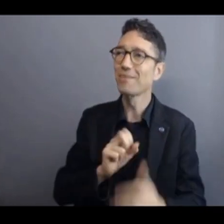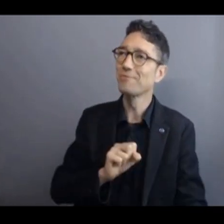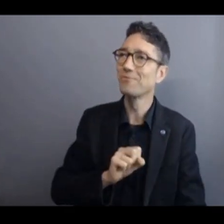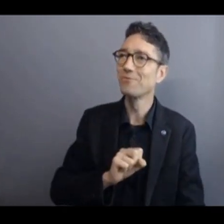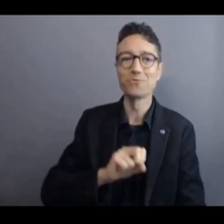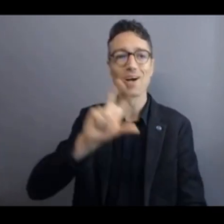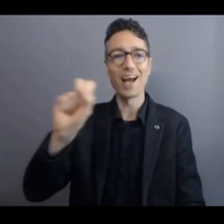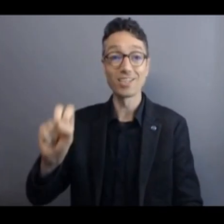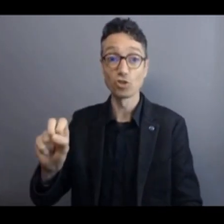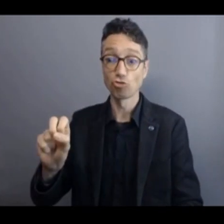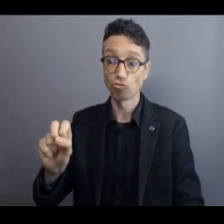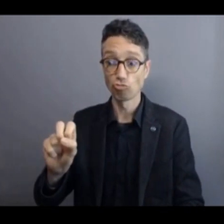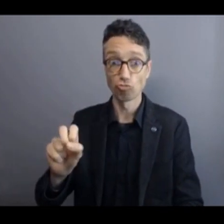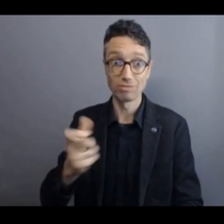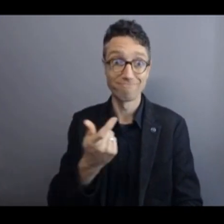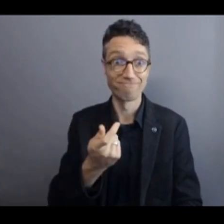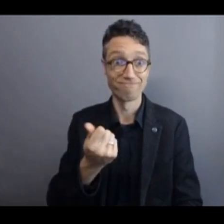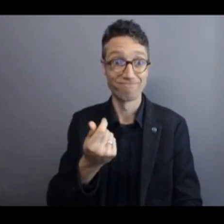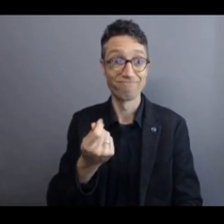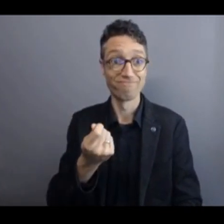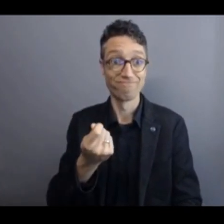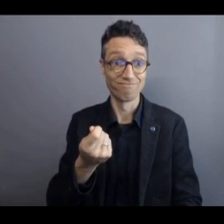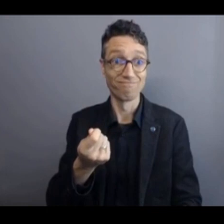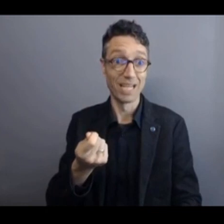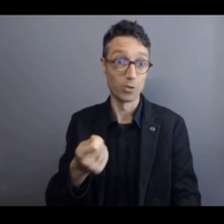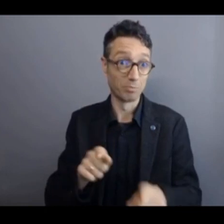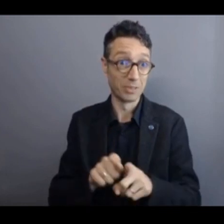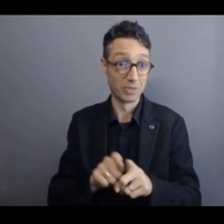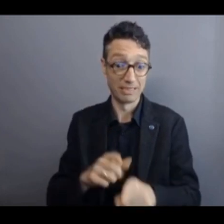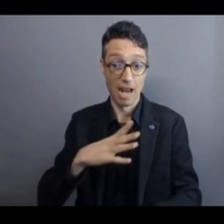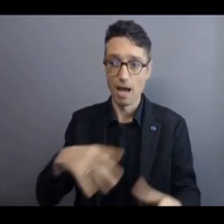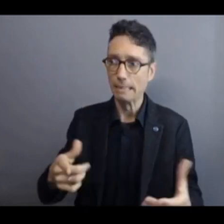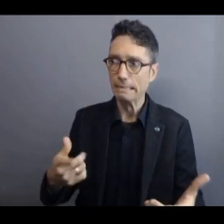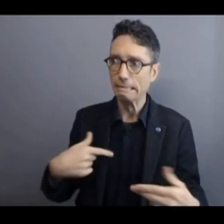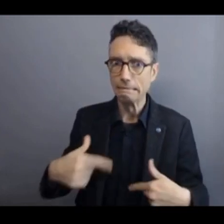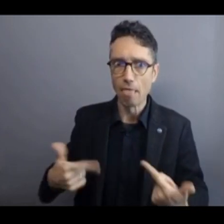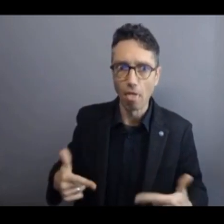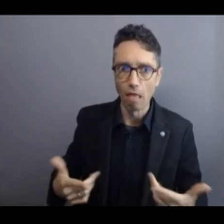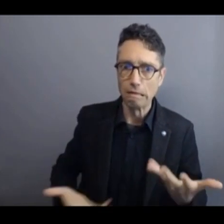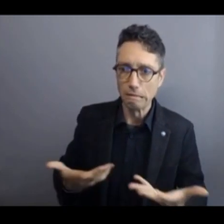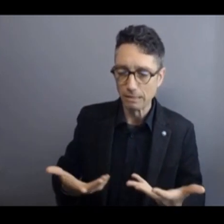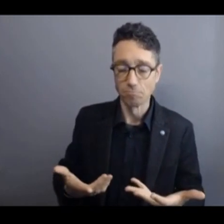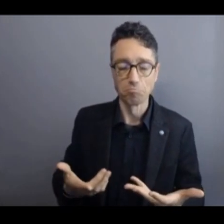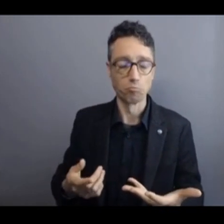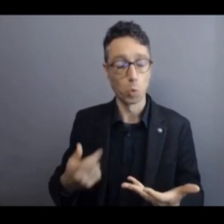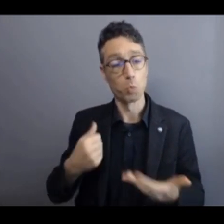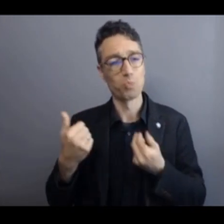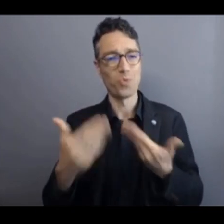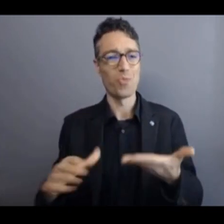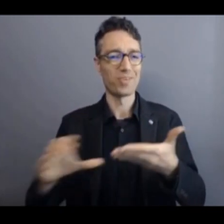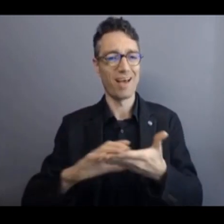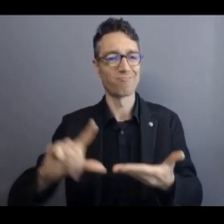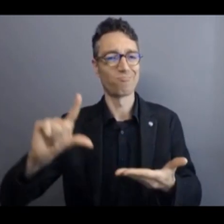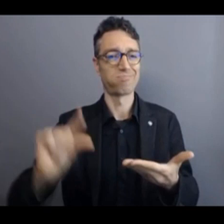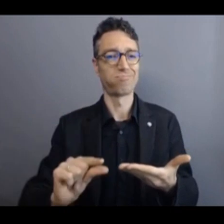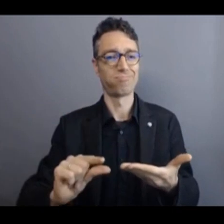économiques parfois que certains collectifs peuvent avoir. Donc, on propose cette carte. On